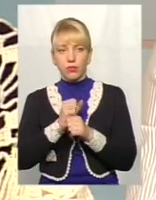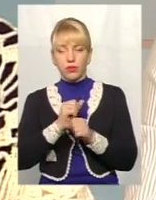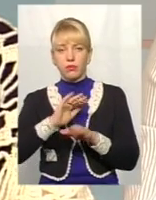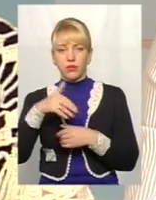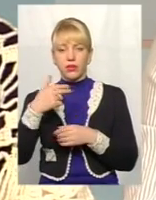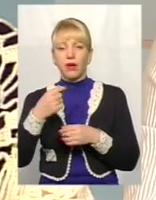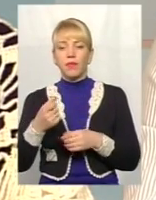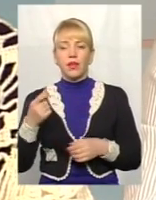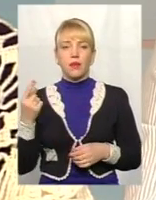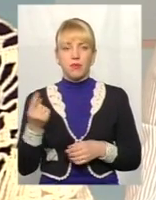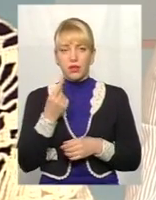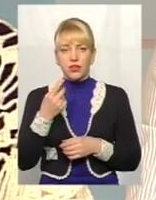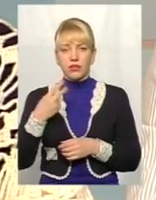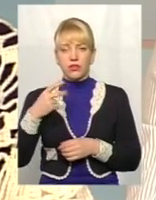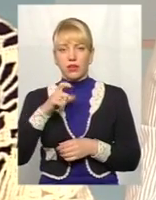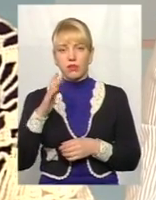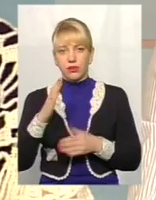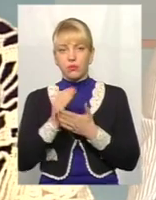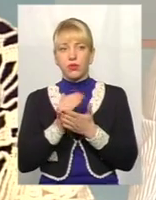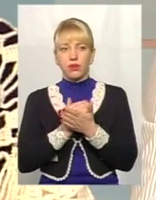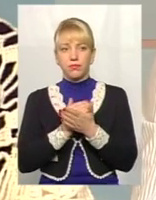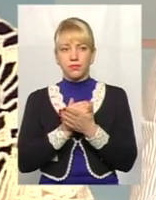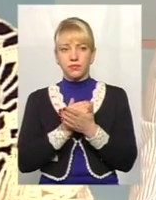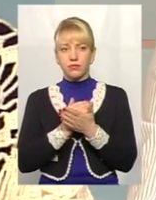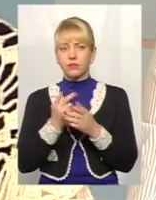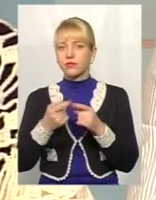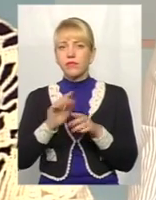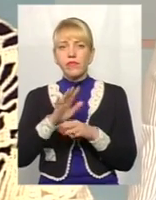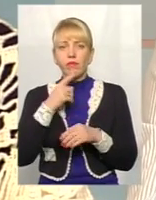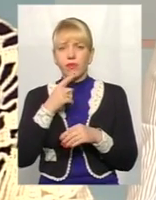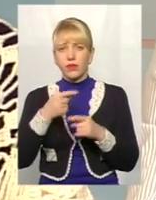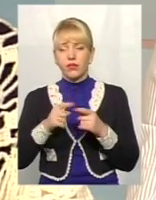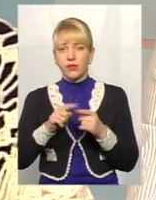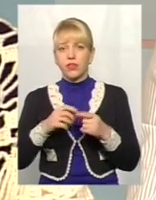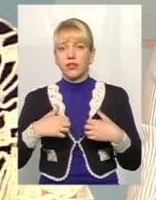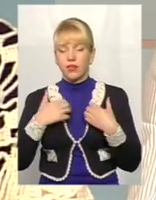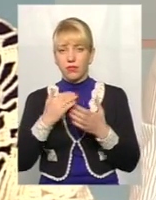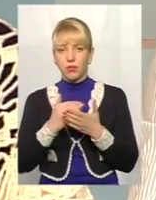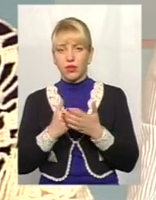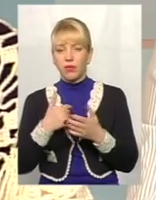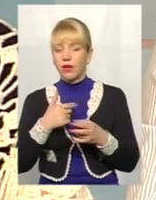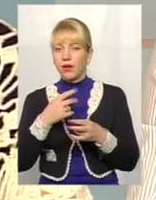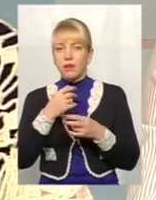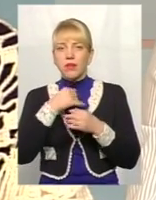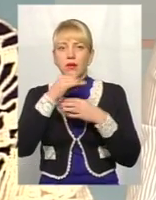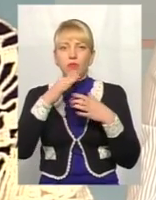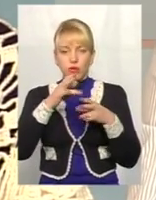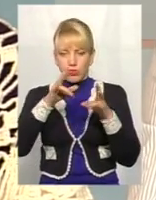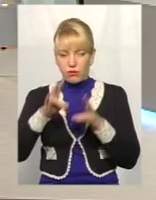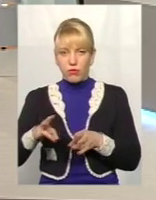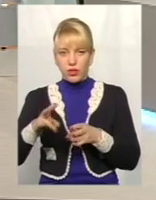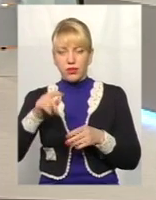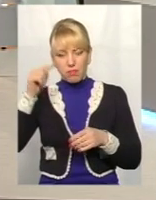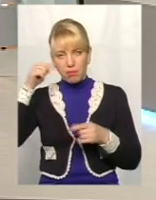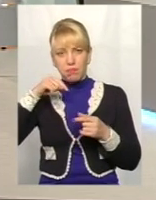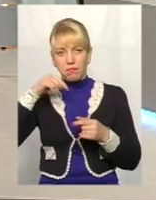перших 20 хвилин програми, я не кажу, що це жахлива програма, тобто ми ні в якому випадку не маємо травмувати людську психіку. Ми не використовуємо